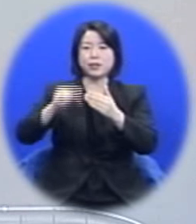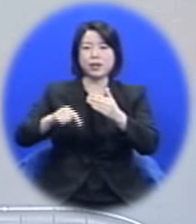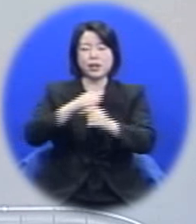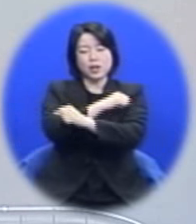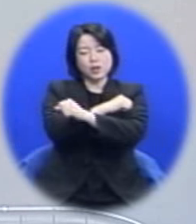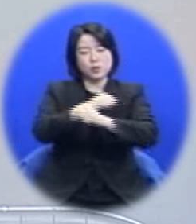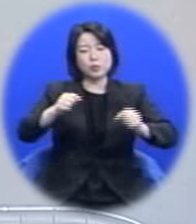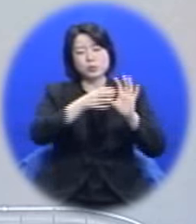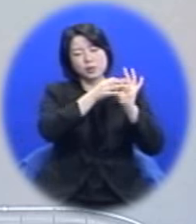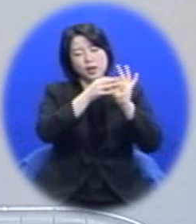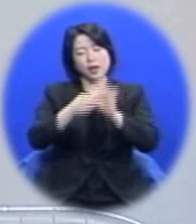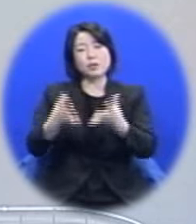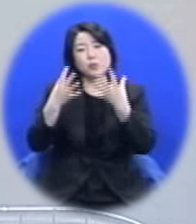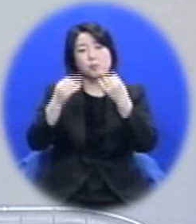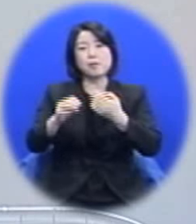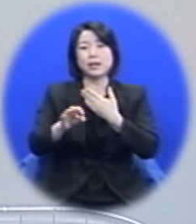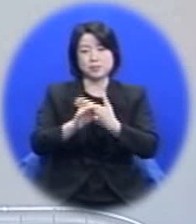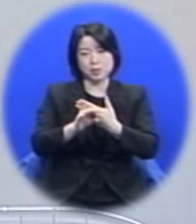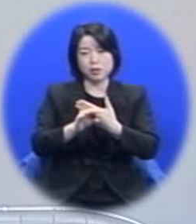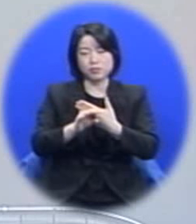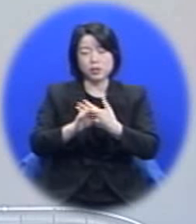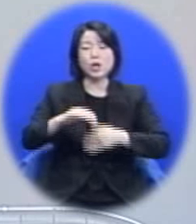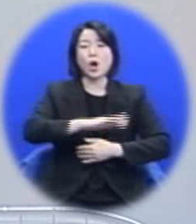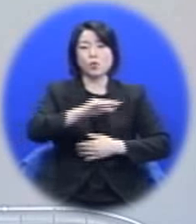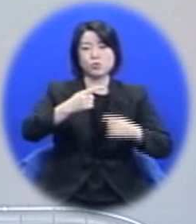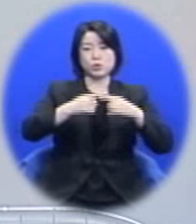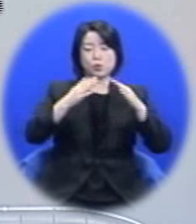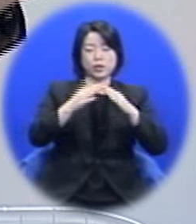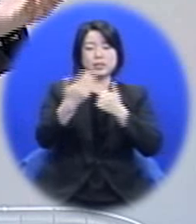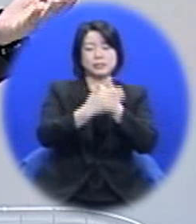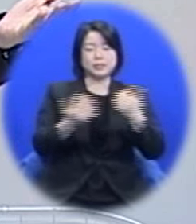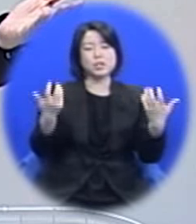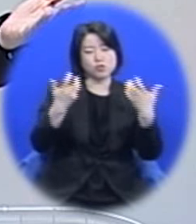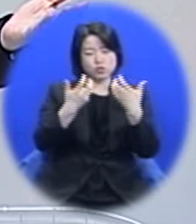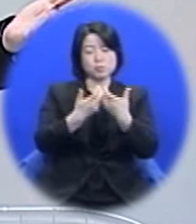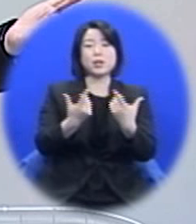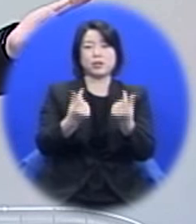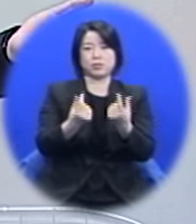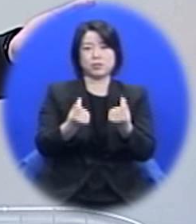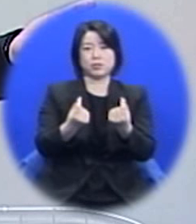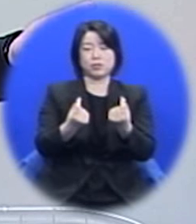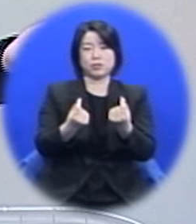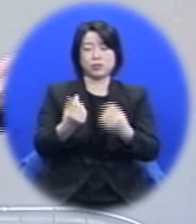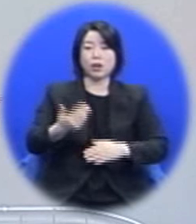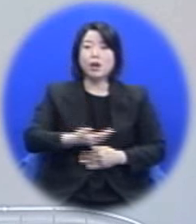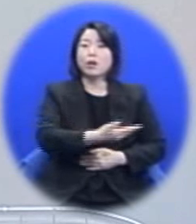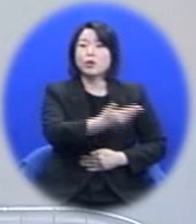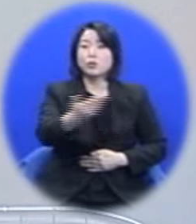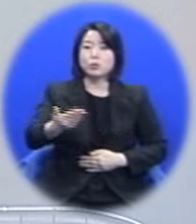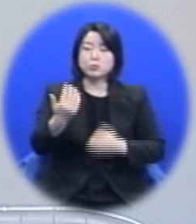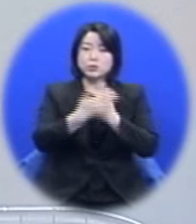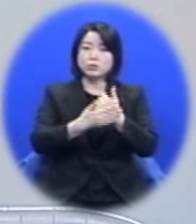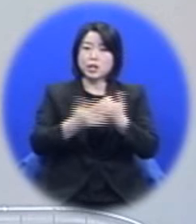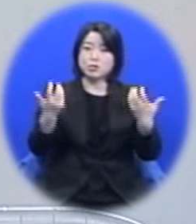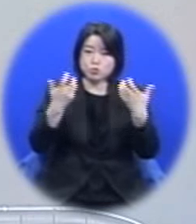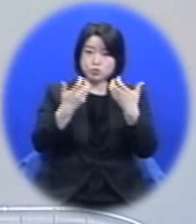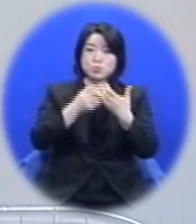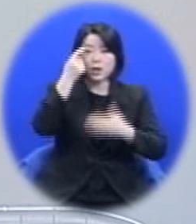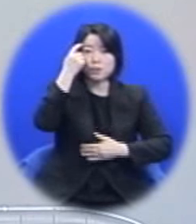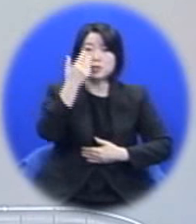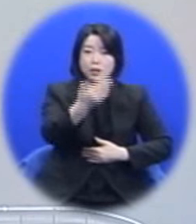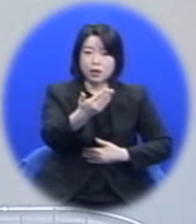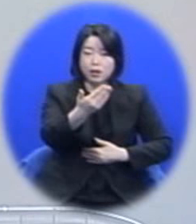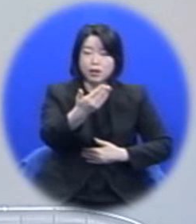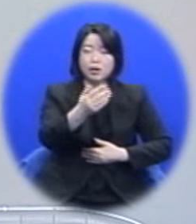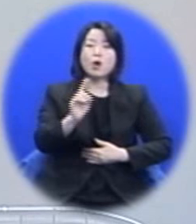많으면 그러면 우리 교회는 은혜 충만한 교회예요. 여러분은 은혜 충만한 사람입니까? 그럼 뭘 근거로 대답해야죠?